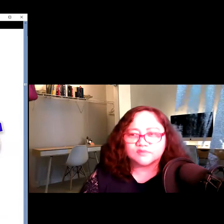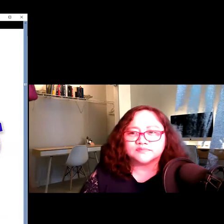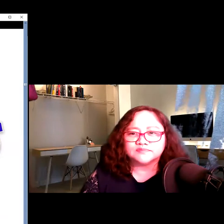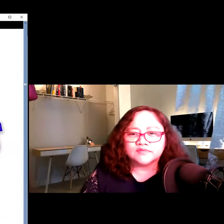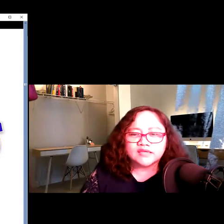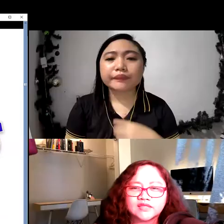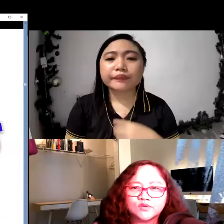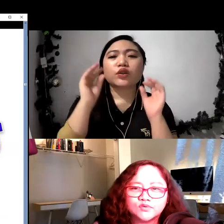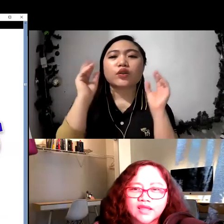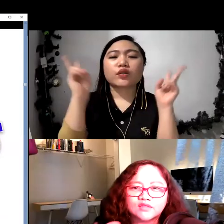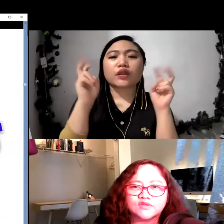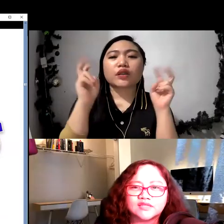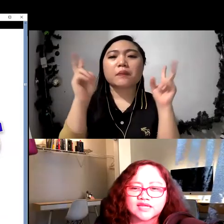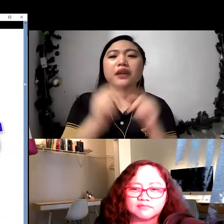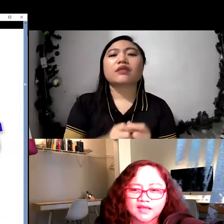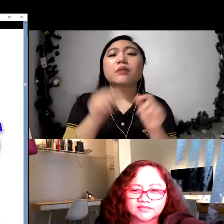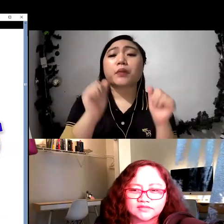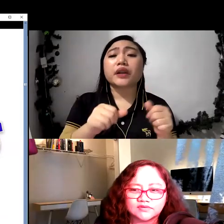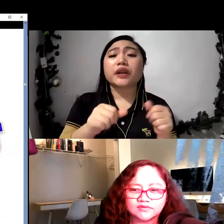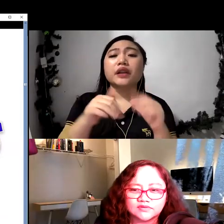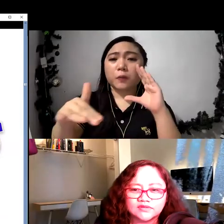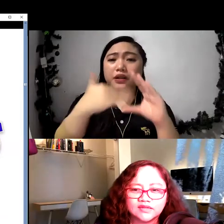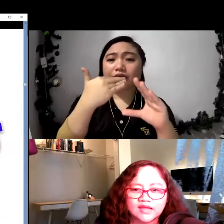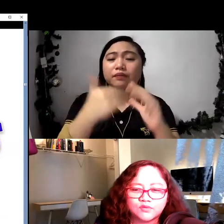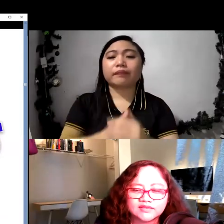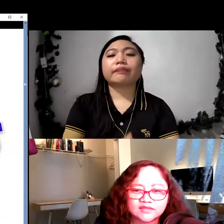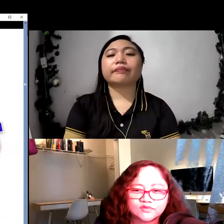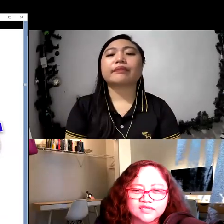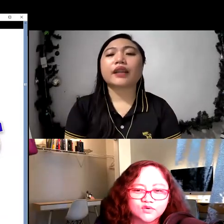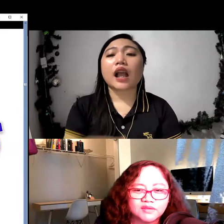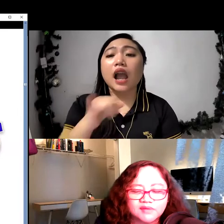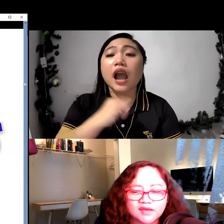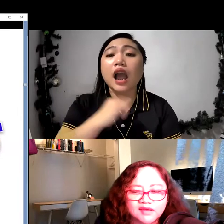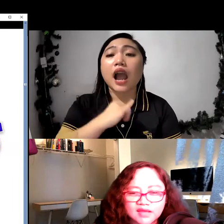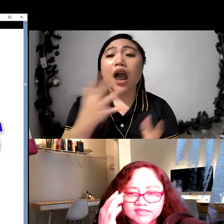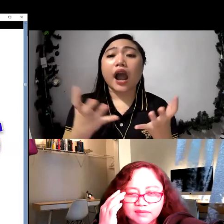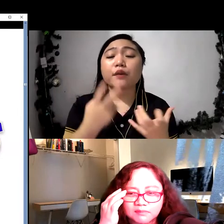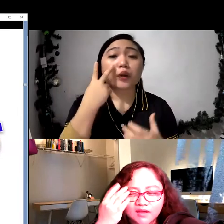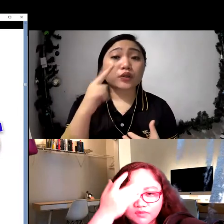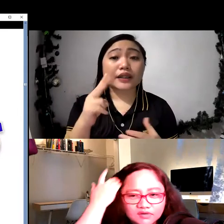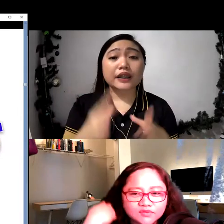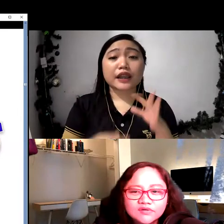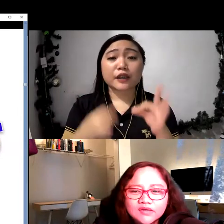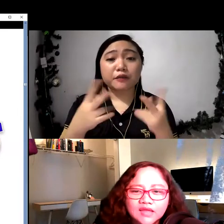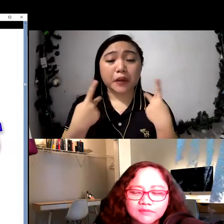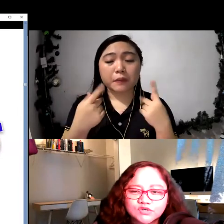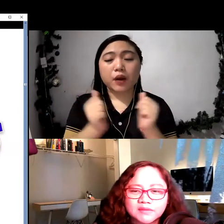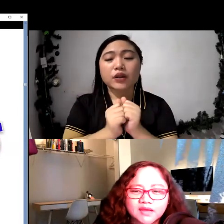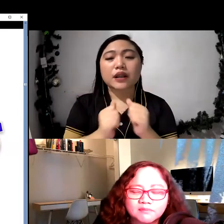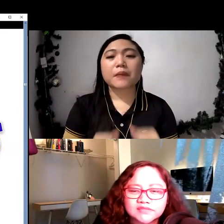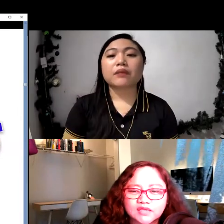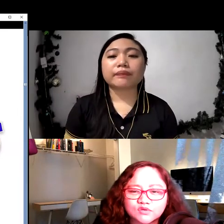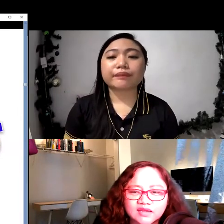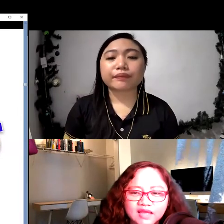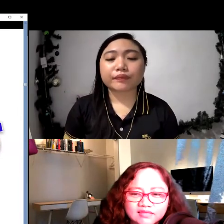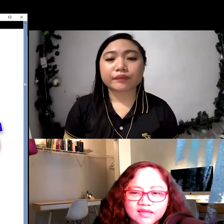inyo? Can you write on the chat box, no? I wanted to see kung may mga kasama ba ako, no? I'm sure may mga iba